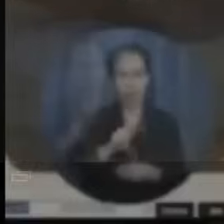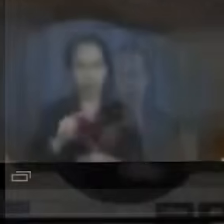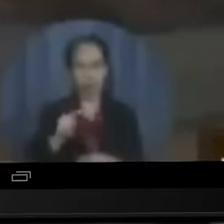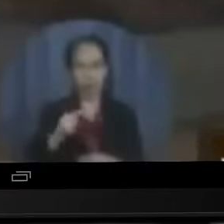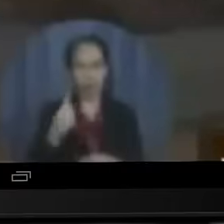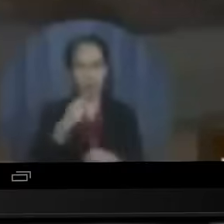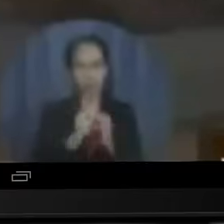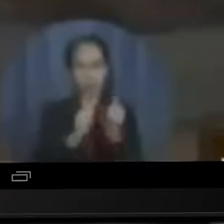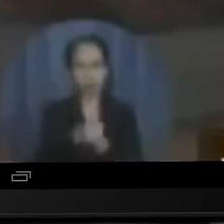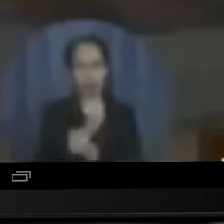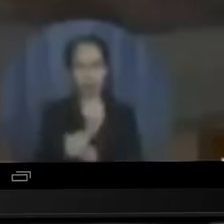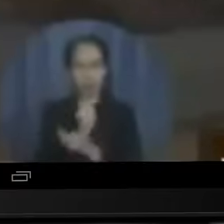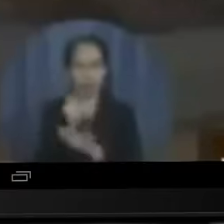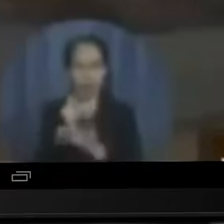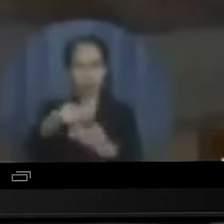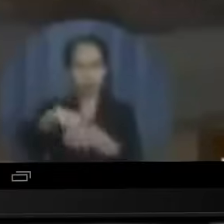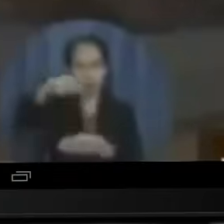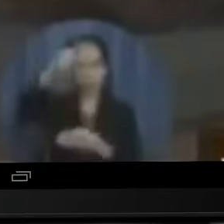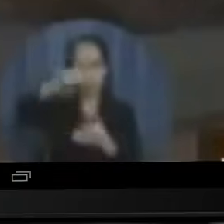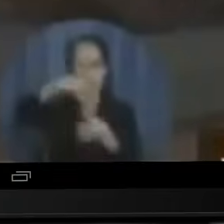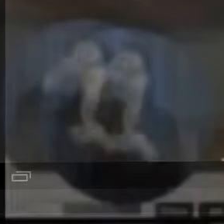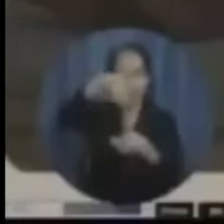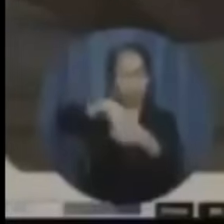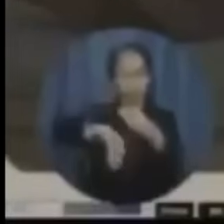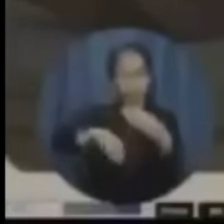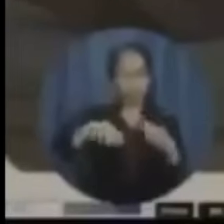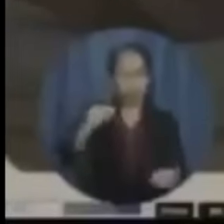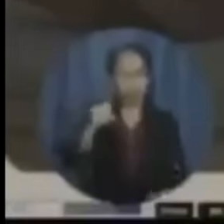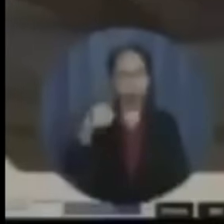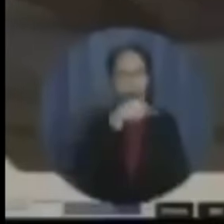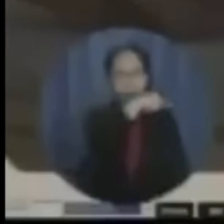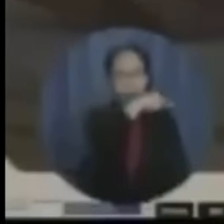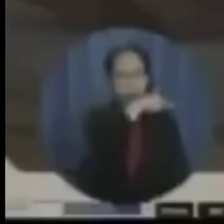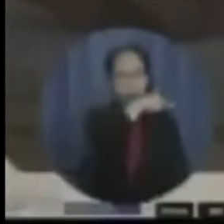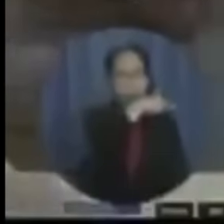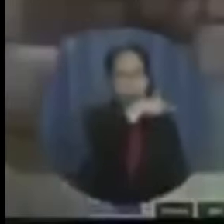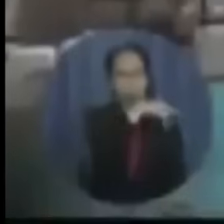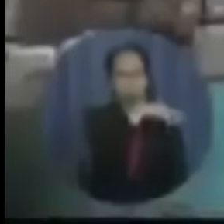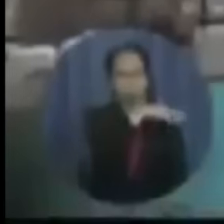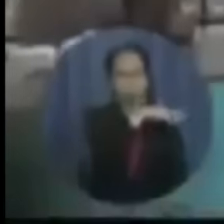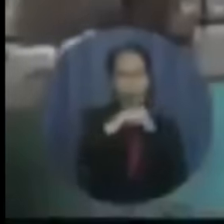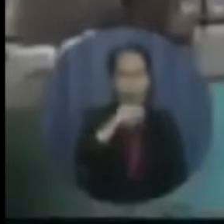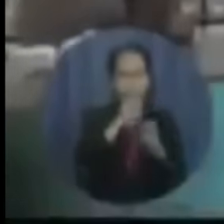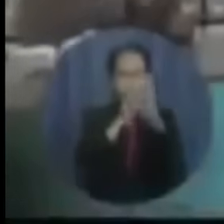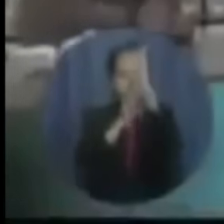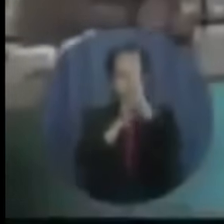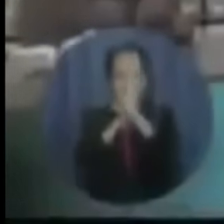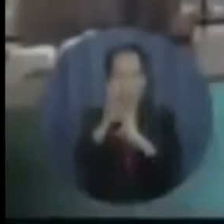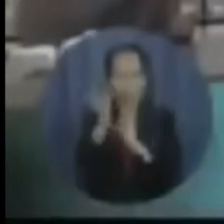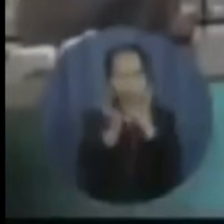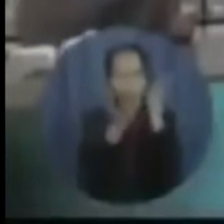ning linibera ing katotohanan ng Diyos king metong akalaraman at